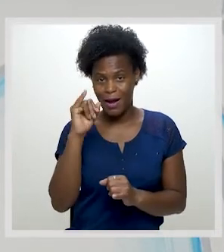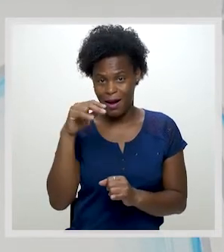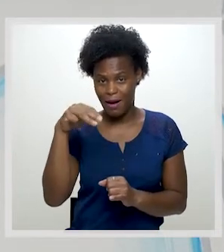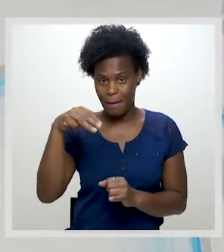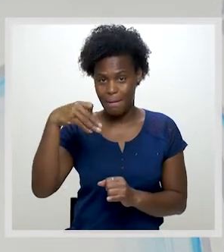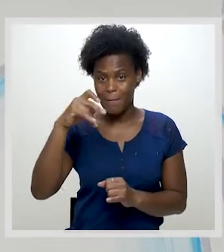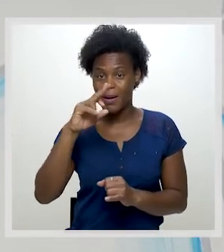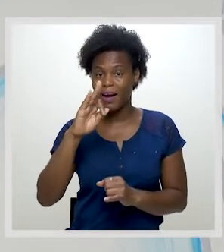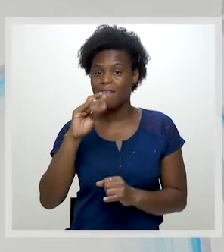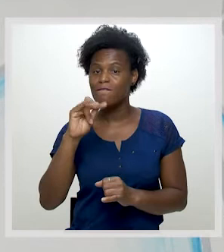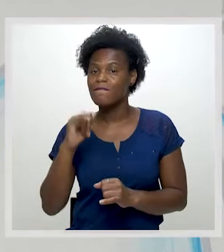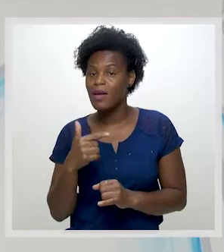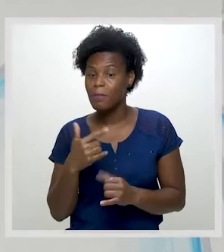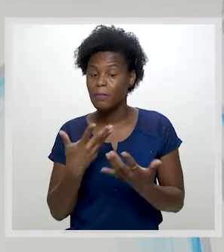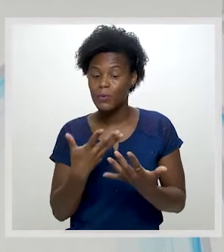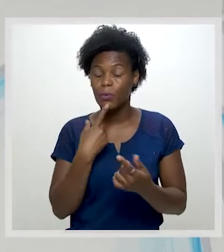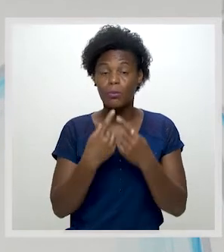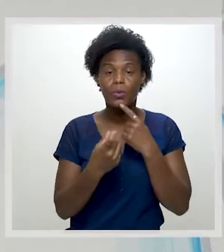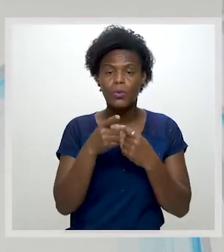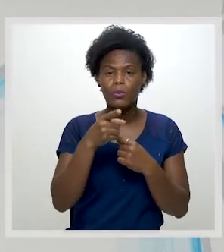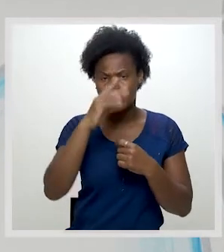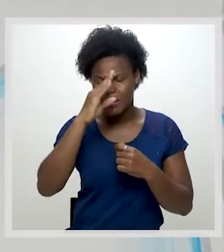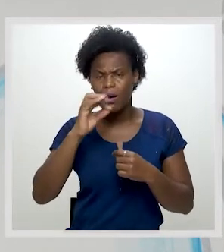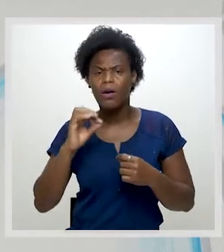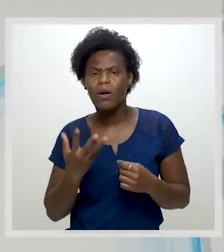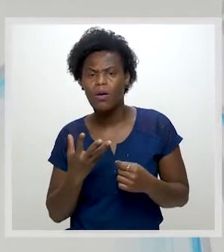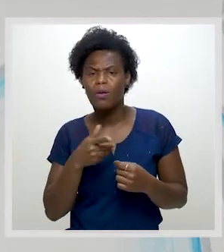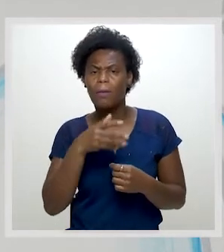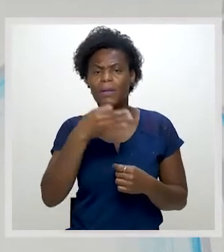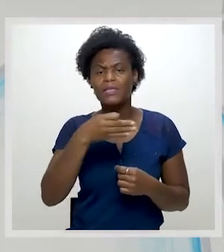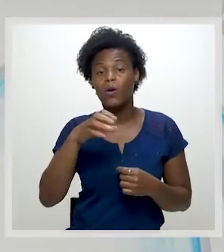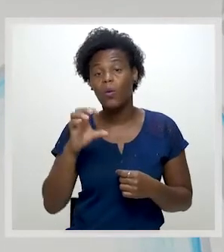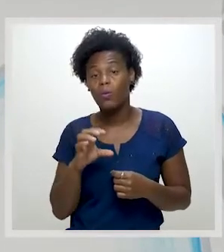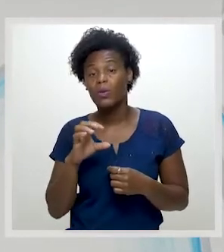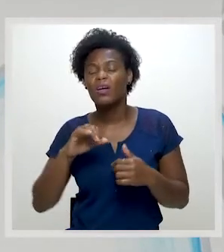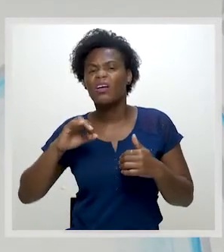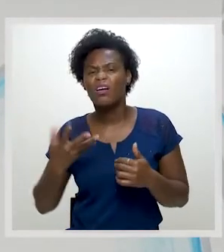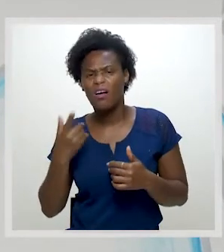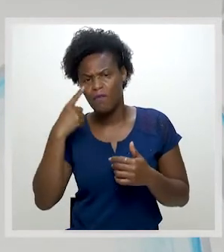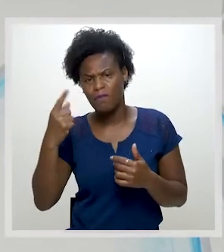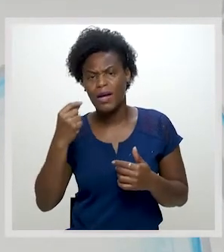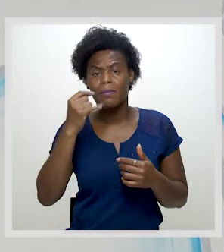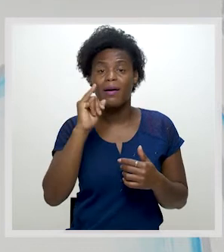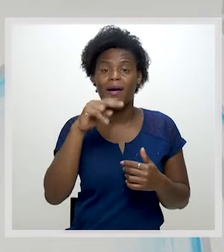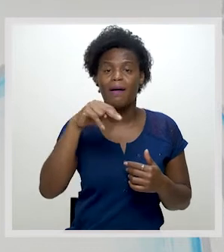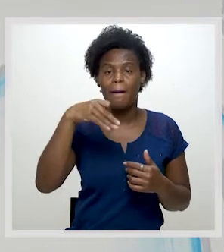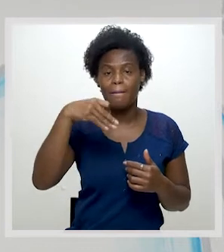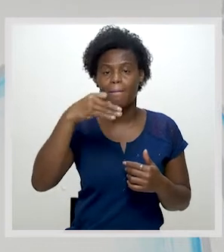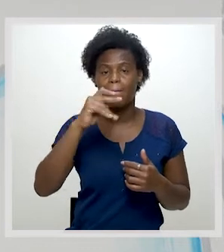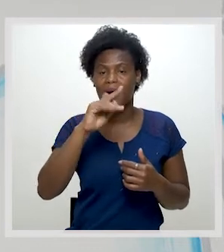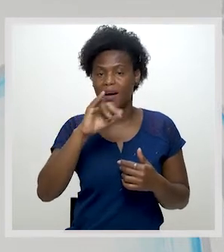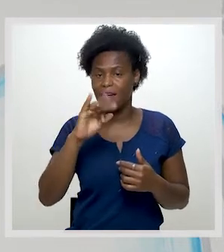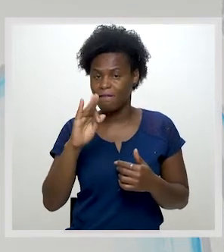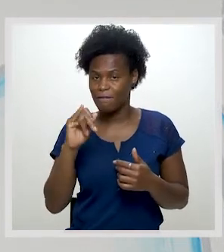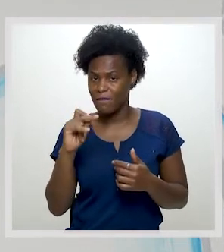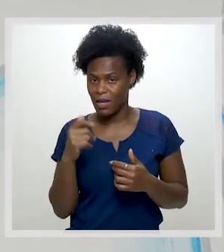que tu dois te poser est de savoir quand on va utiliser le passé composé et quand on va utiliser